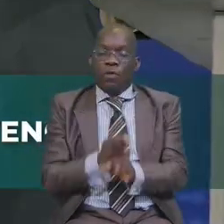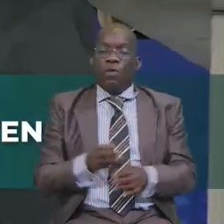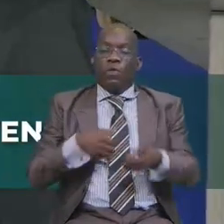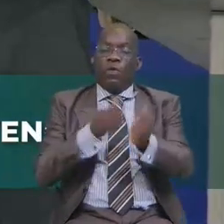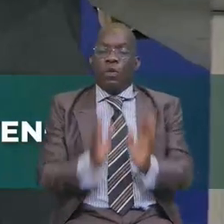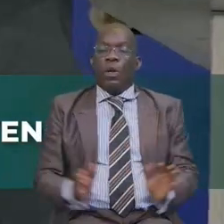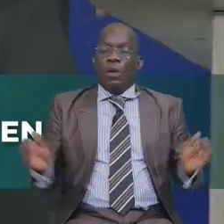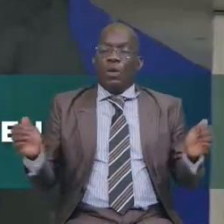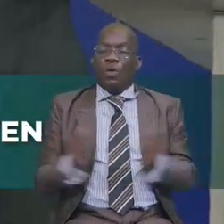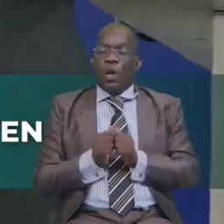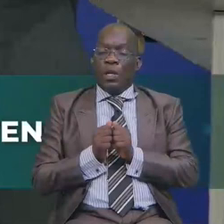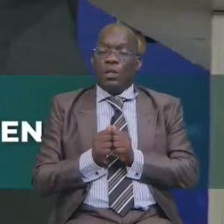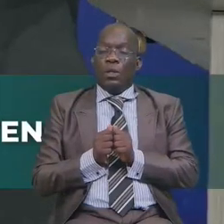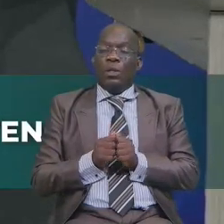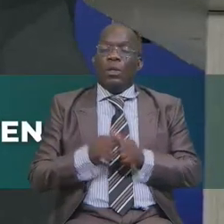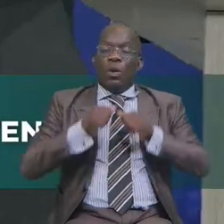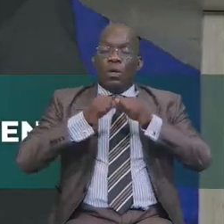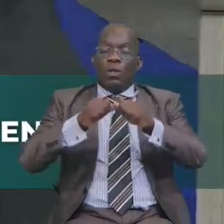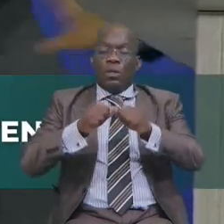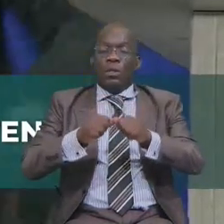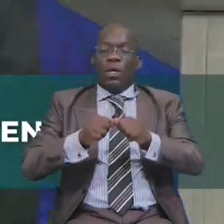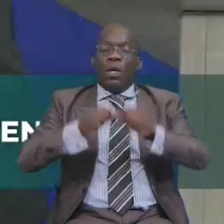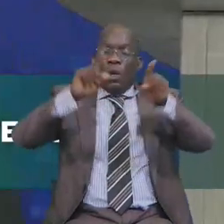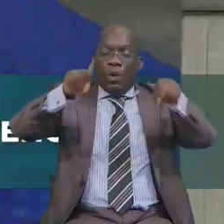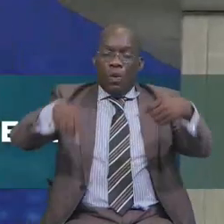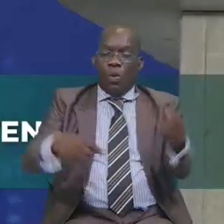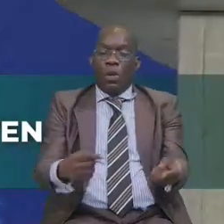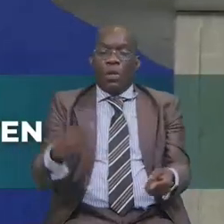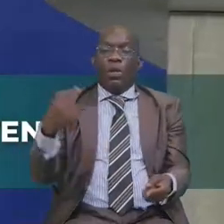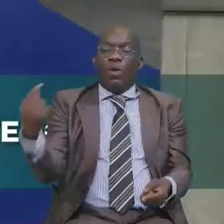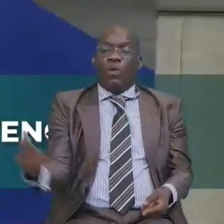consistance, liés pour toujours à notre capitaine.